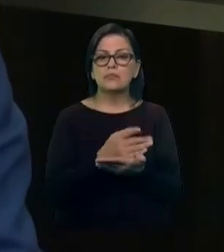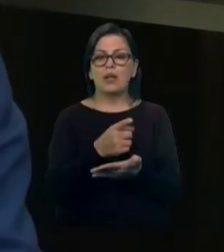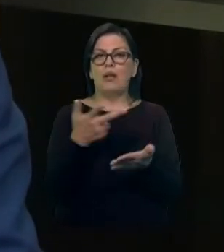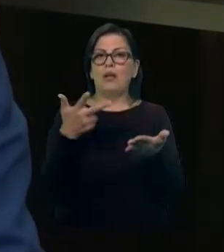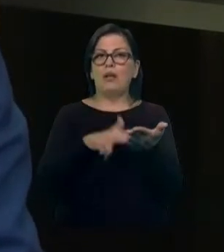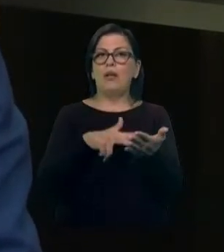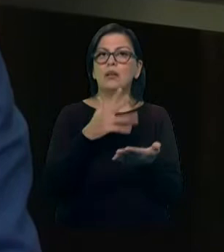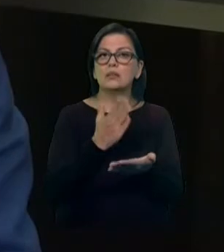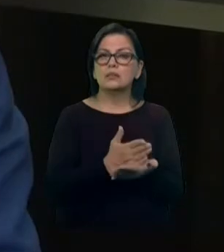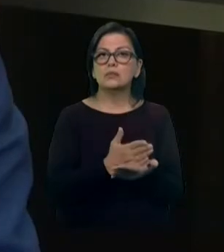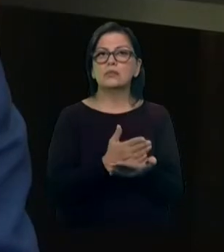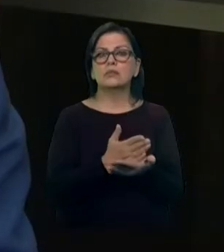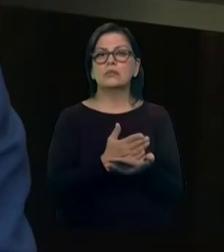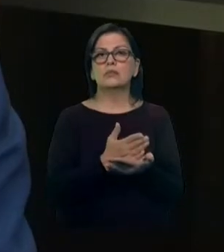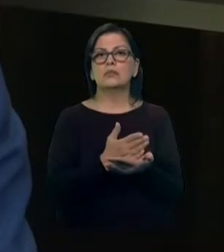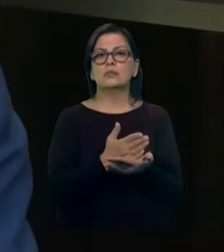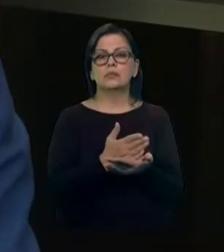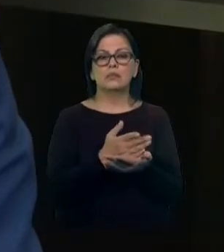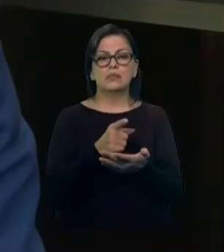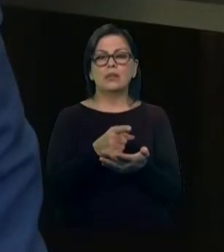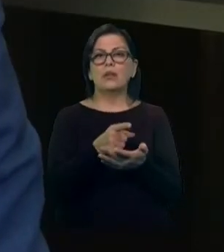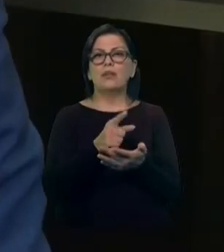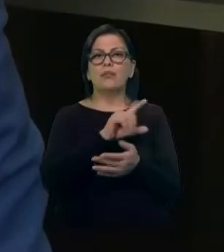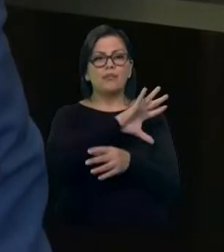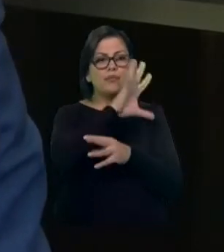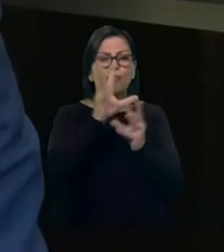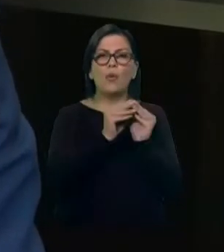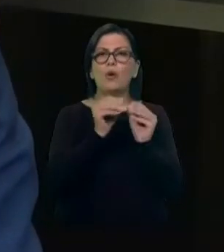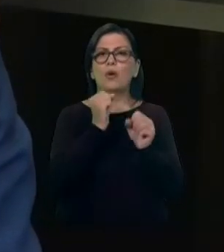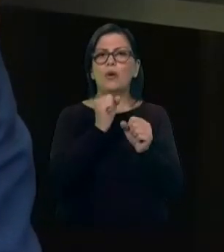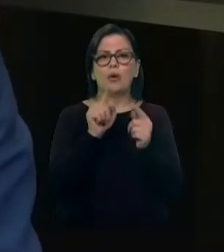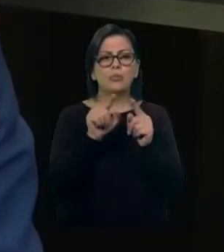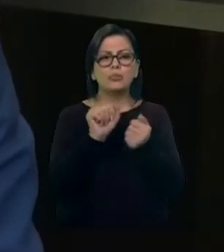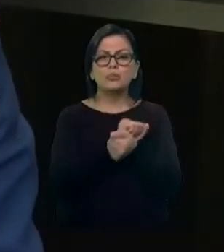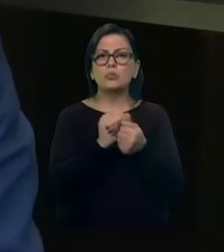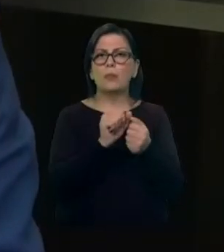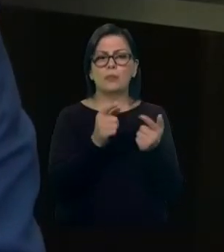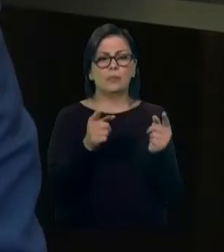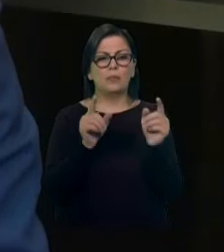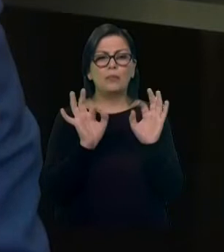olar, qramotalar mübadilə edilər, amma öz